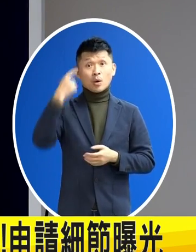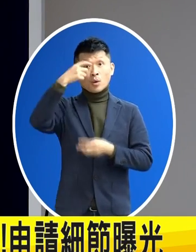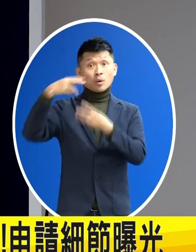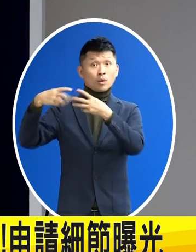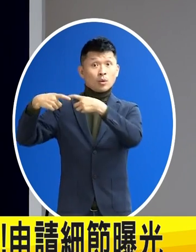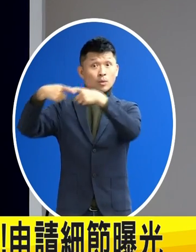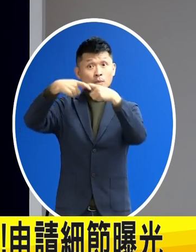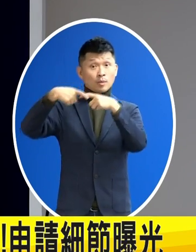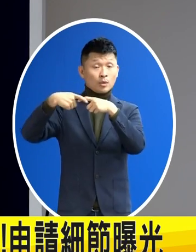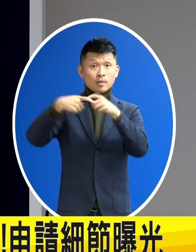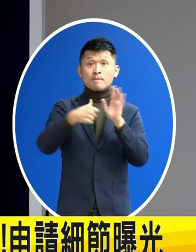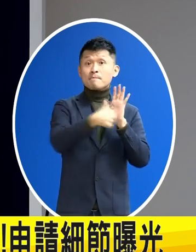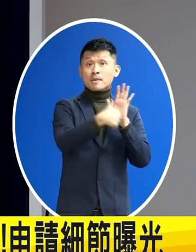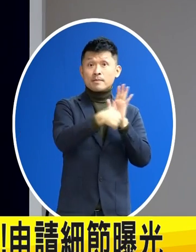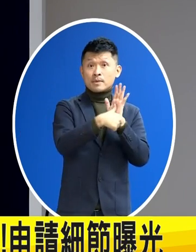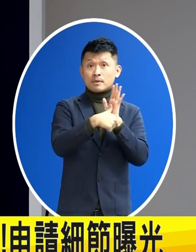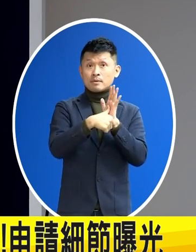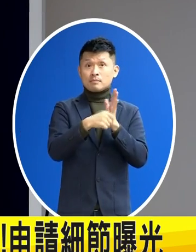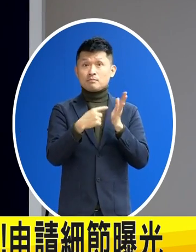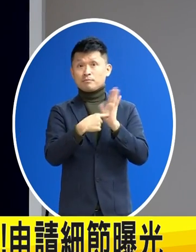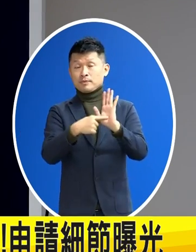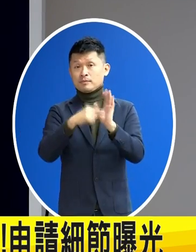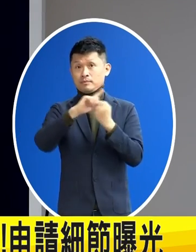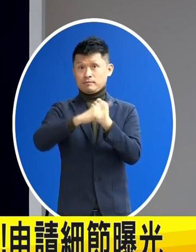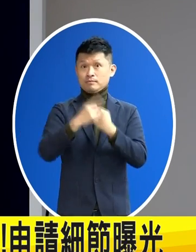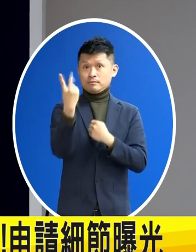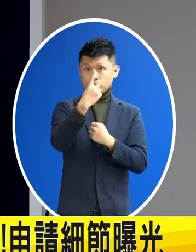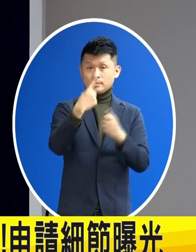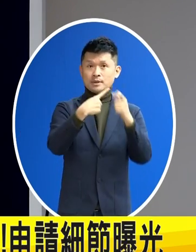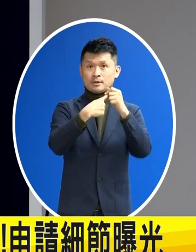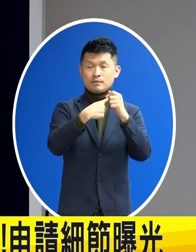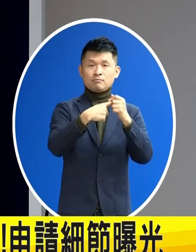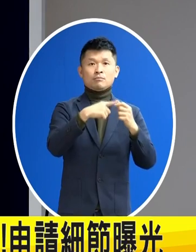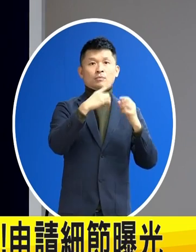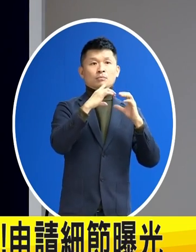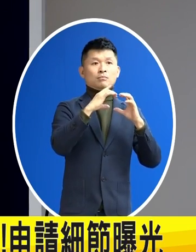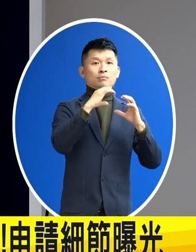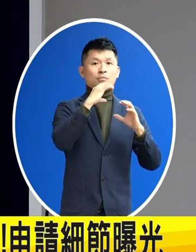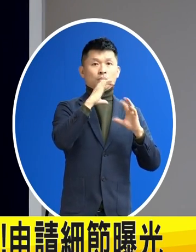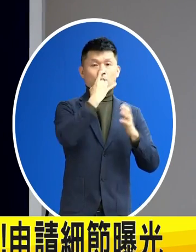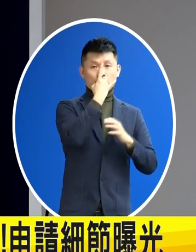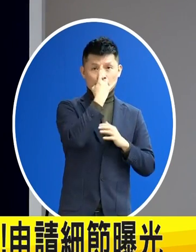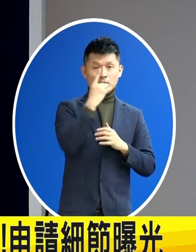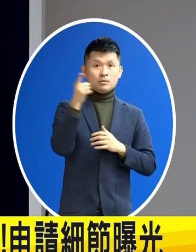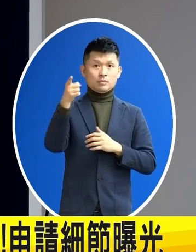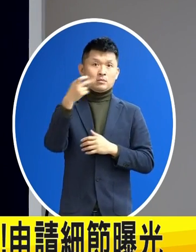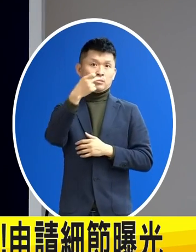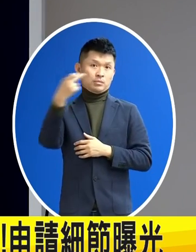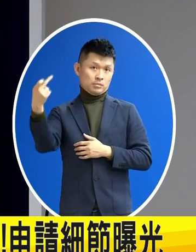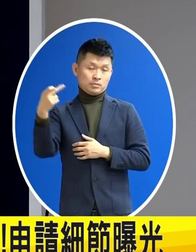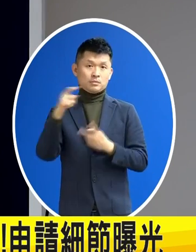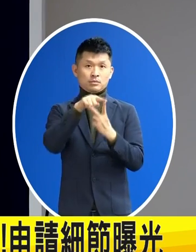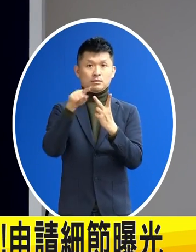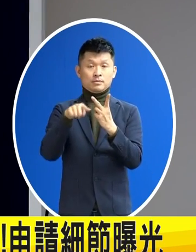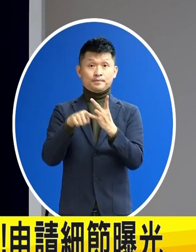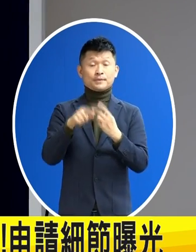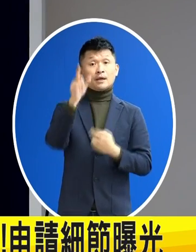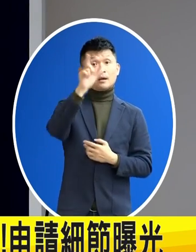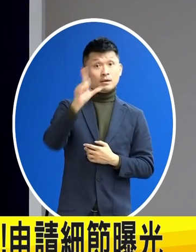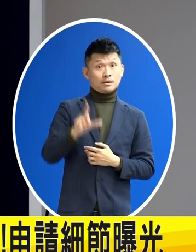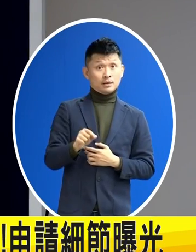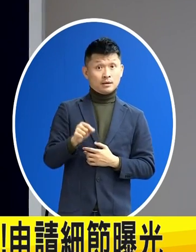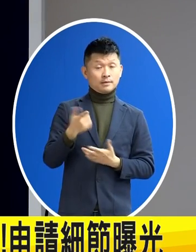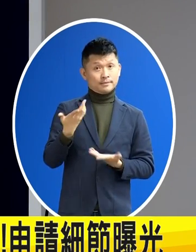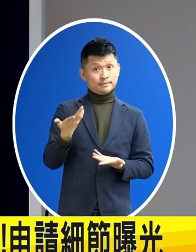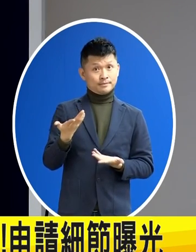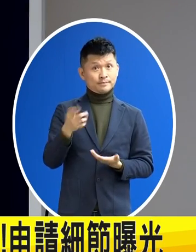标准姓名有两种表达方式，一个是本国语言，一个是英文。所以用意大利的方式来看的话，各